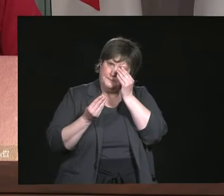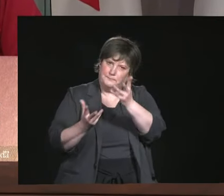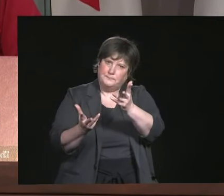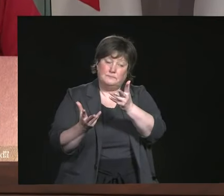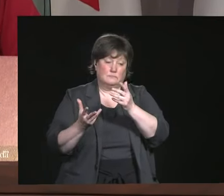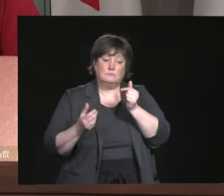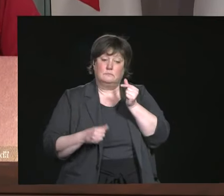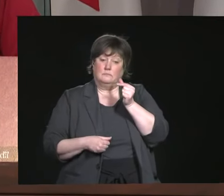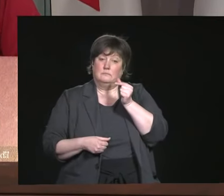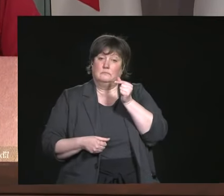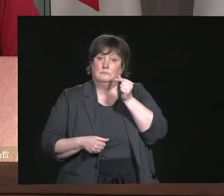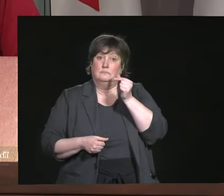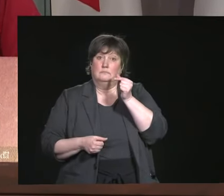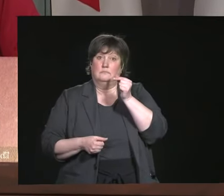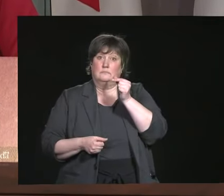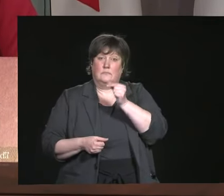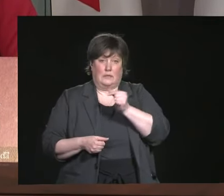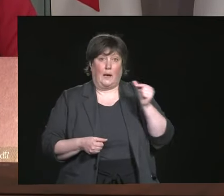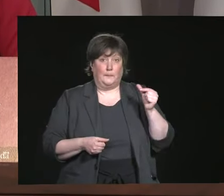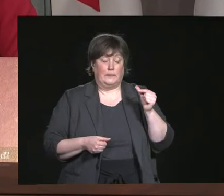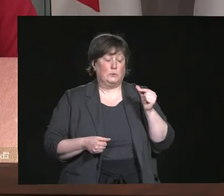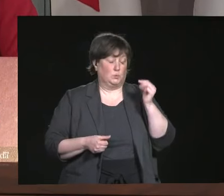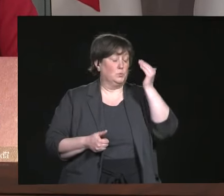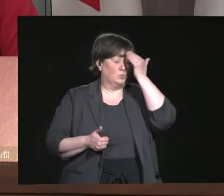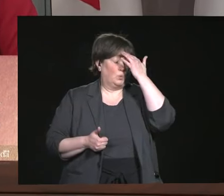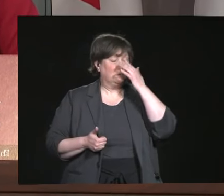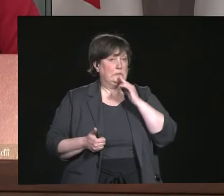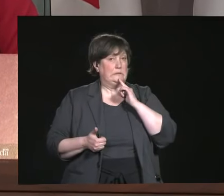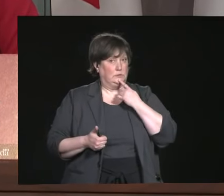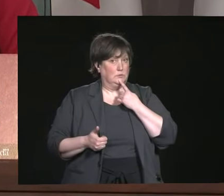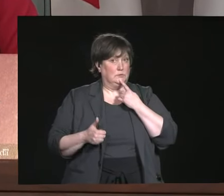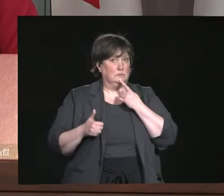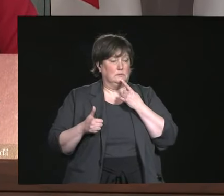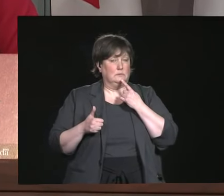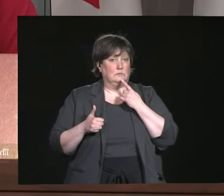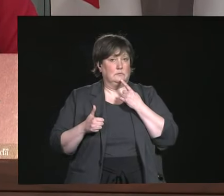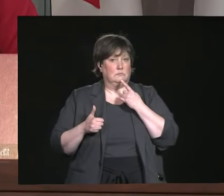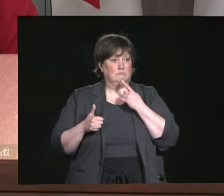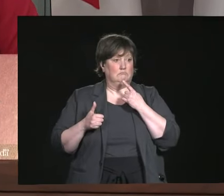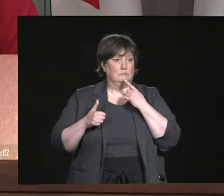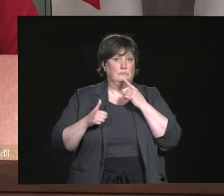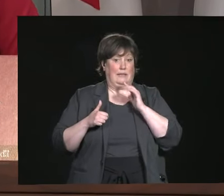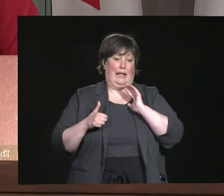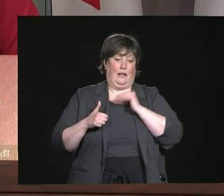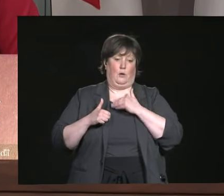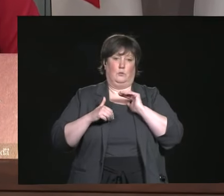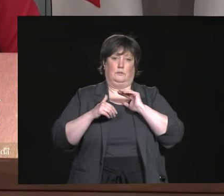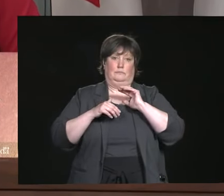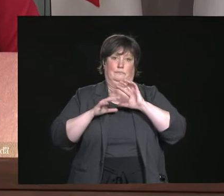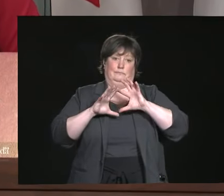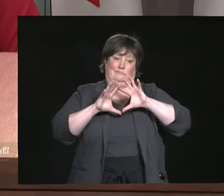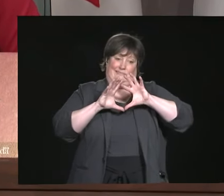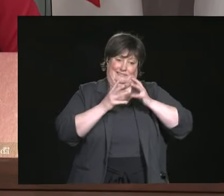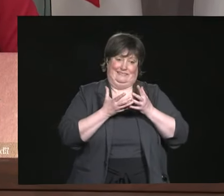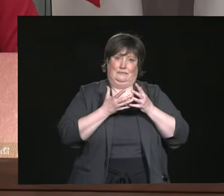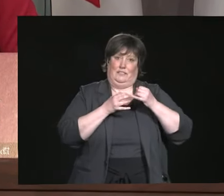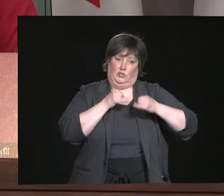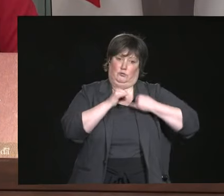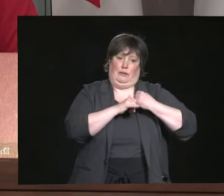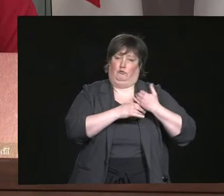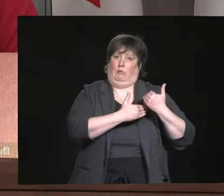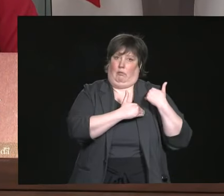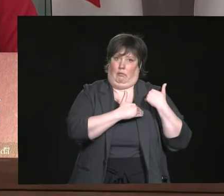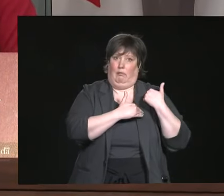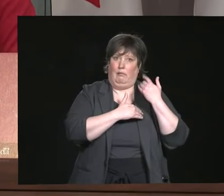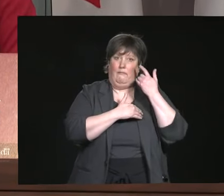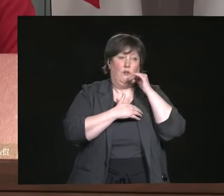internationales concernant les demandeurs d'asile et que le Canada ne fera pas